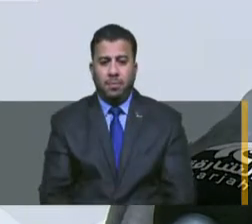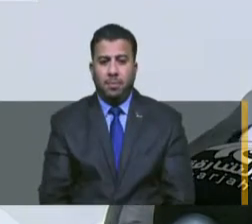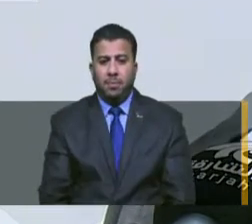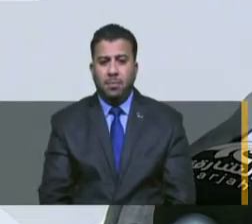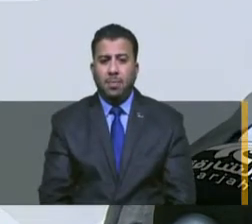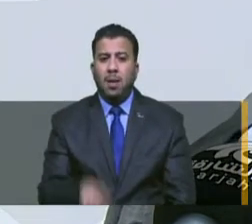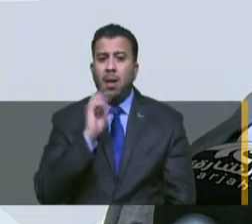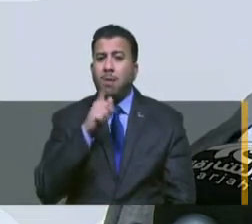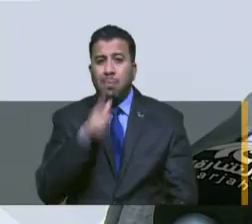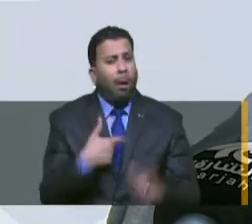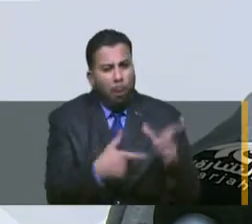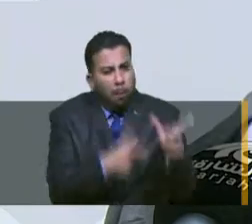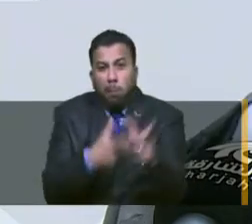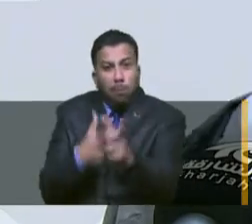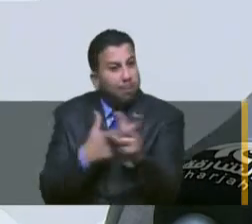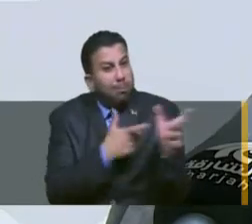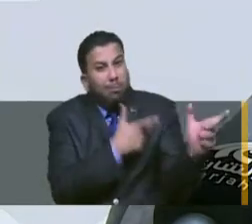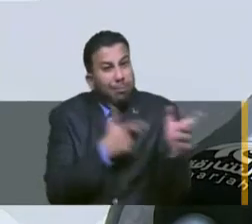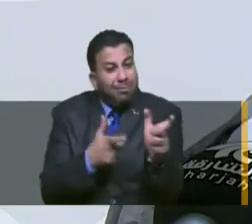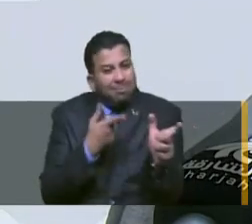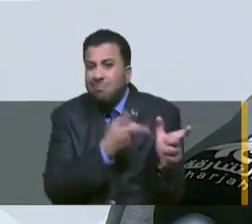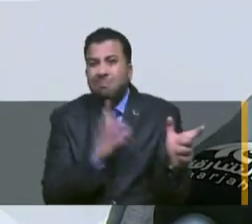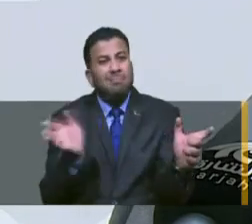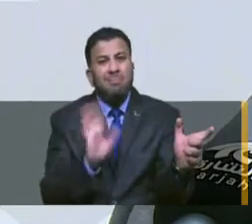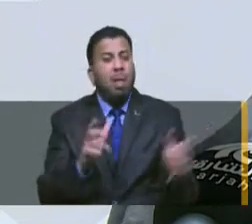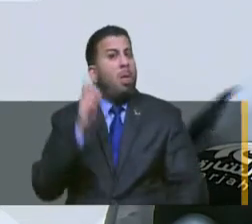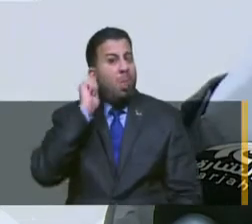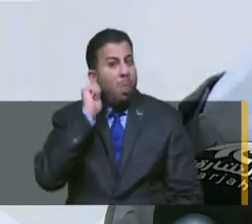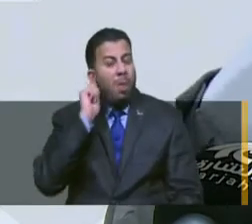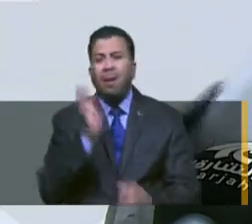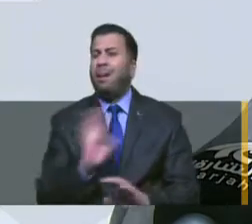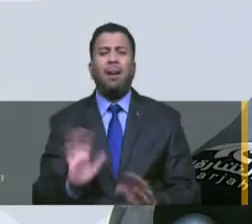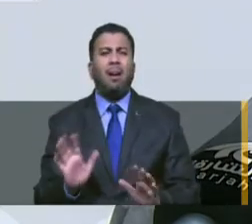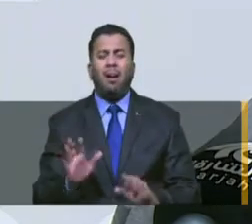ليس بالرشاش فقط وليس بالعقوبة فقط وليس